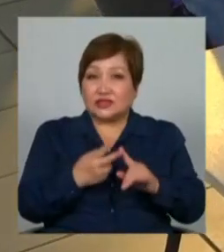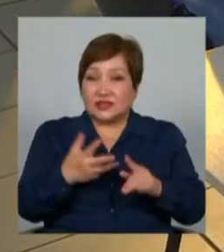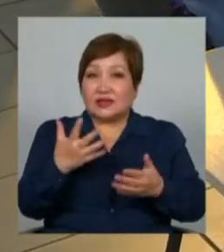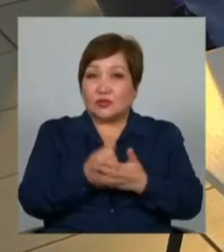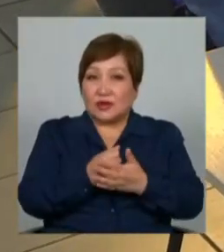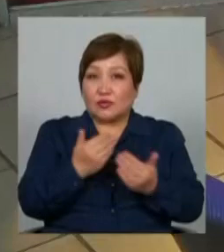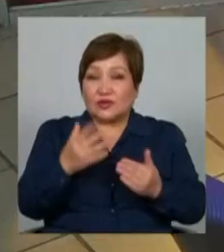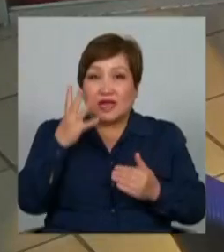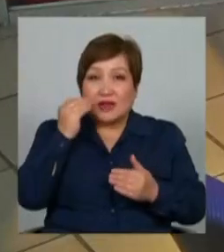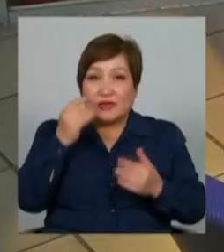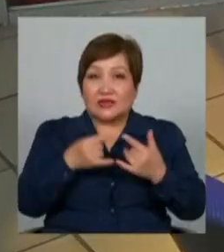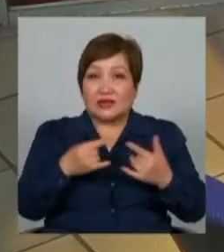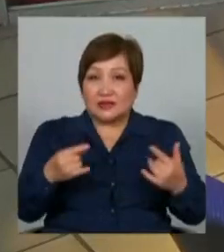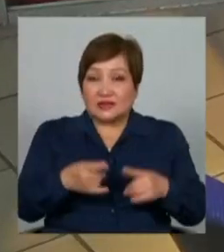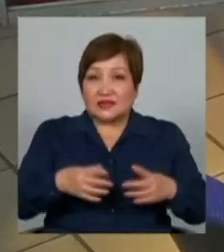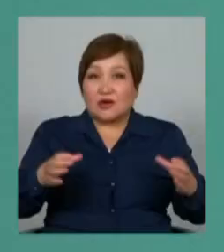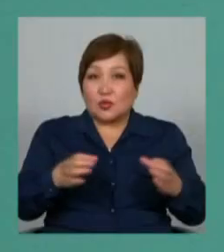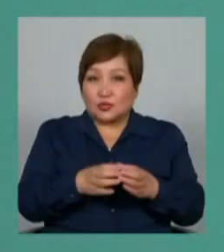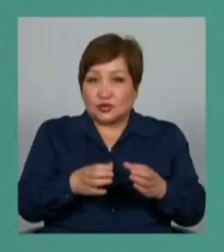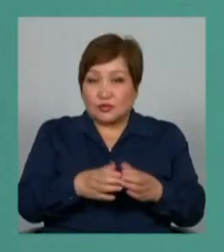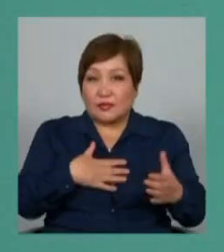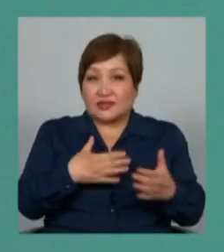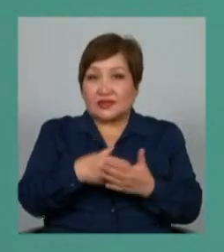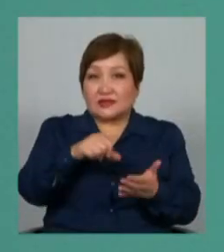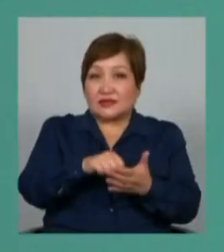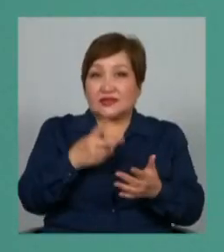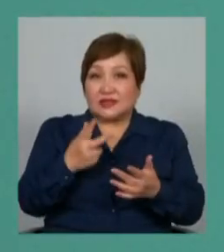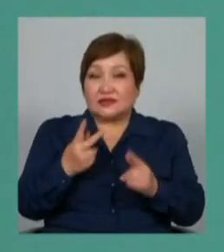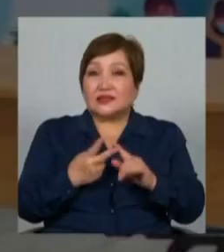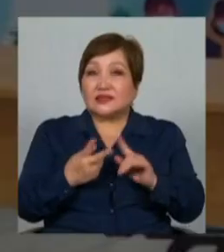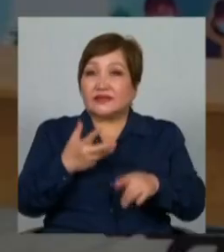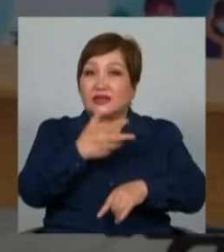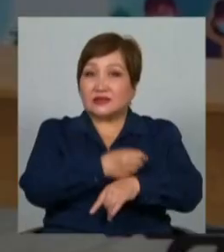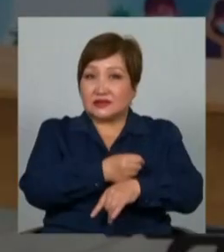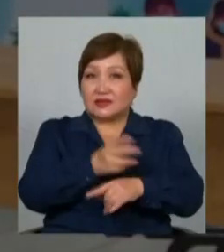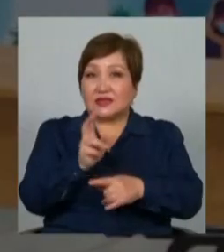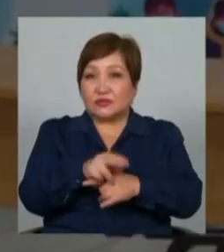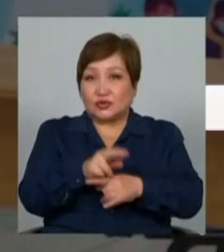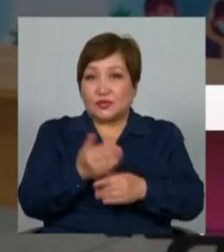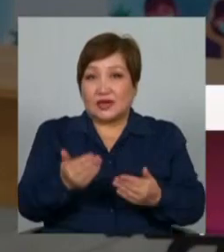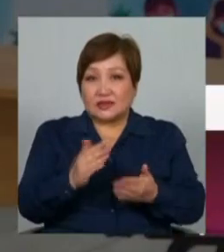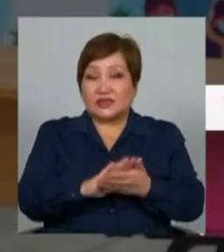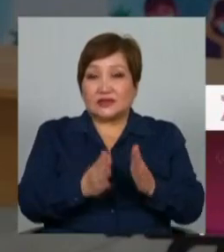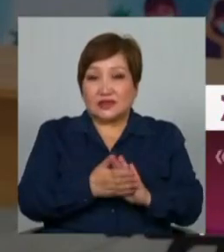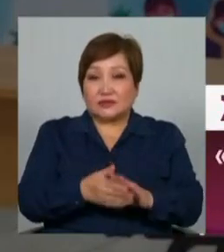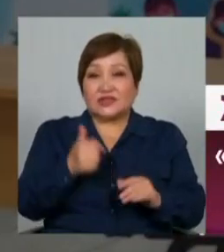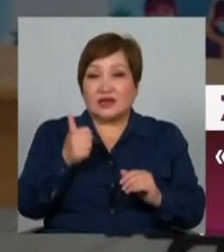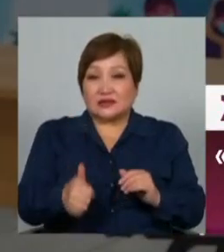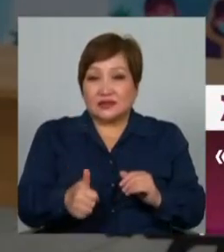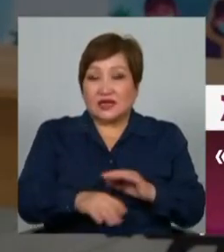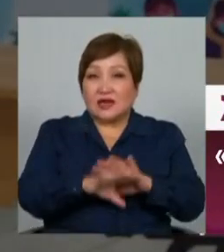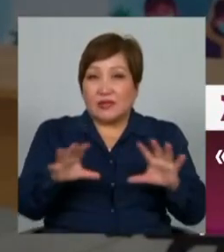Алматы арнасының ұжымы да белсене қатысты. Екінші вакцина салуға келіп тұрмын. Қазір жағдайым жақсы.